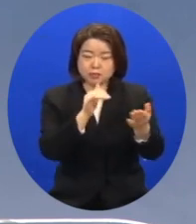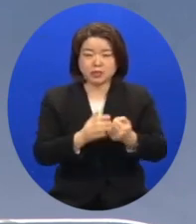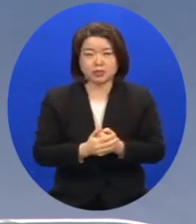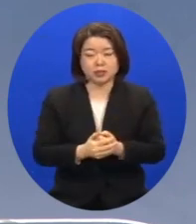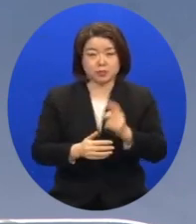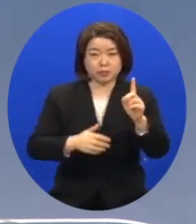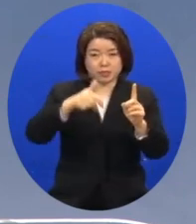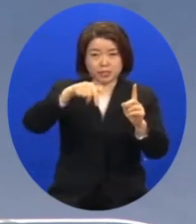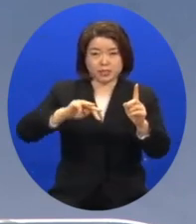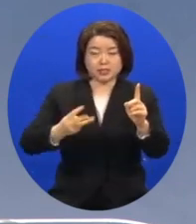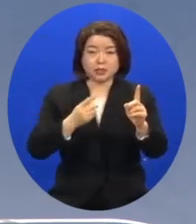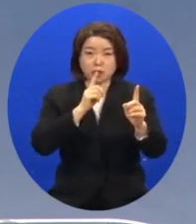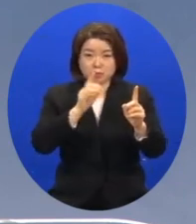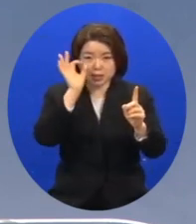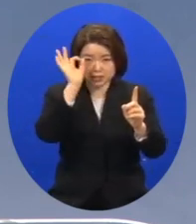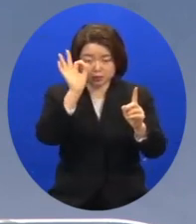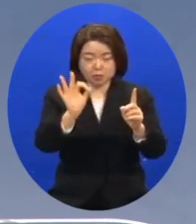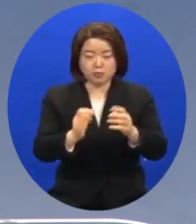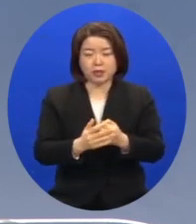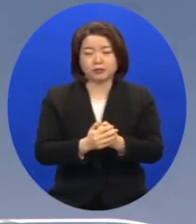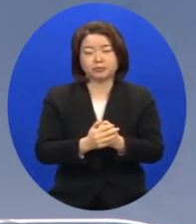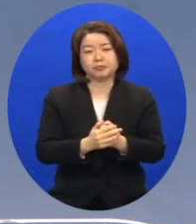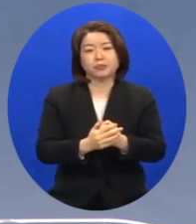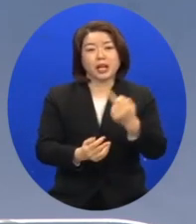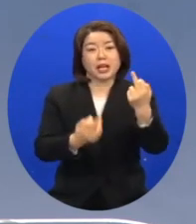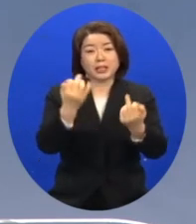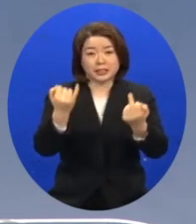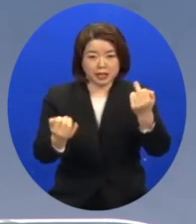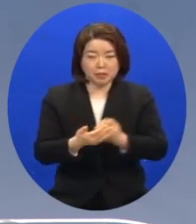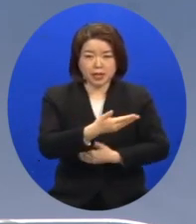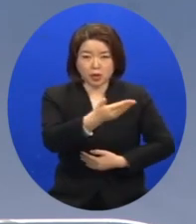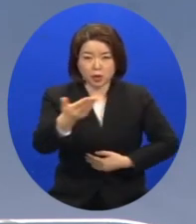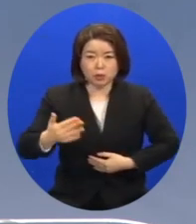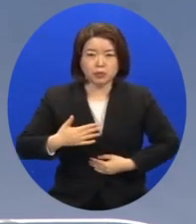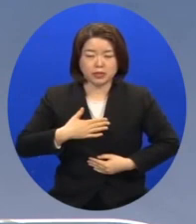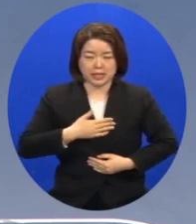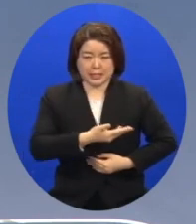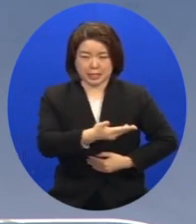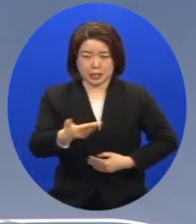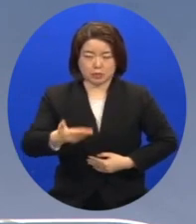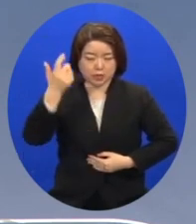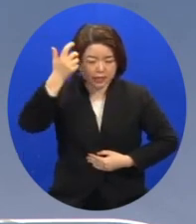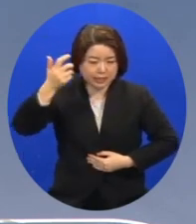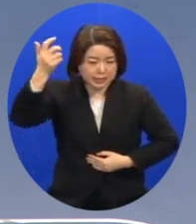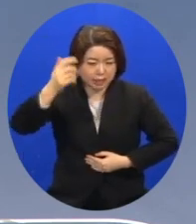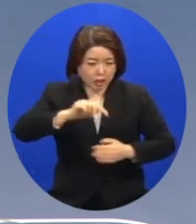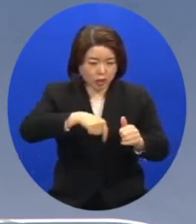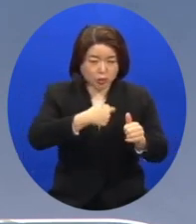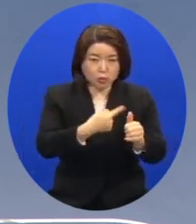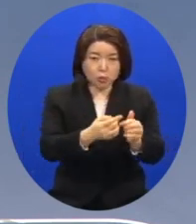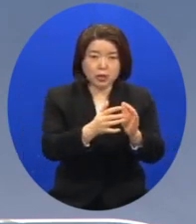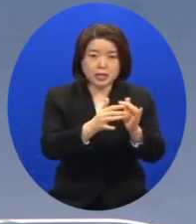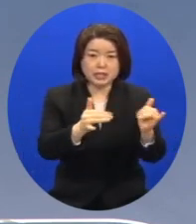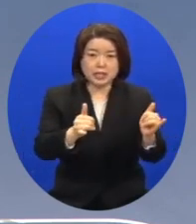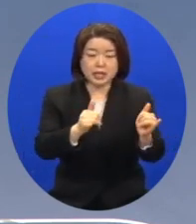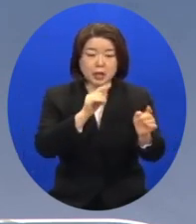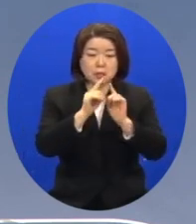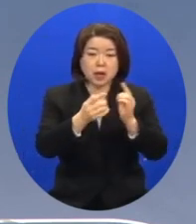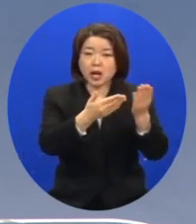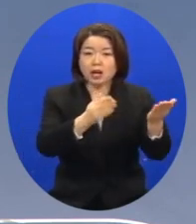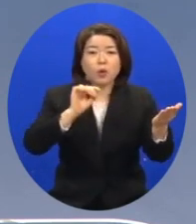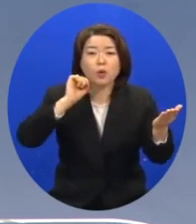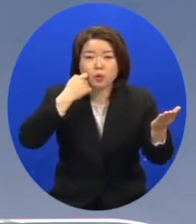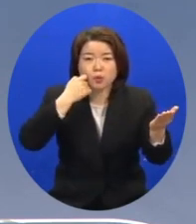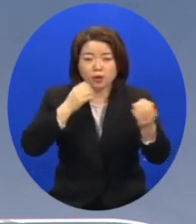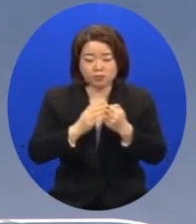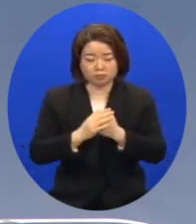1절 말씀에 보면 형제자매 여러분 나는 여러분에게 영에 속한 사람에게 하듯이 말할 수 없고 육에